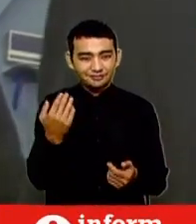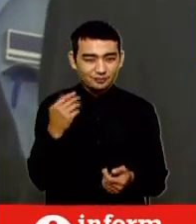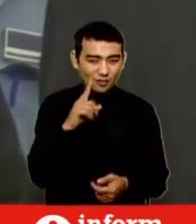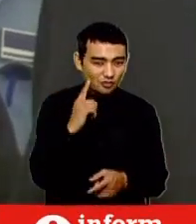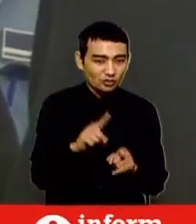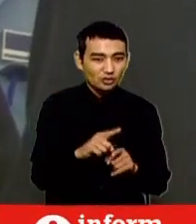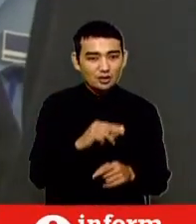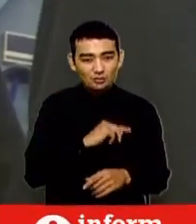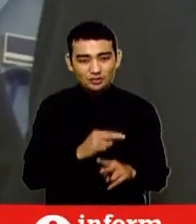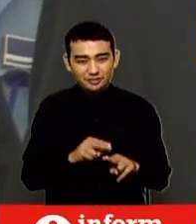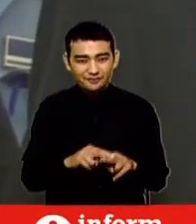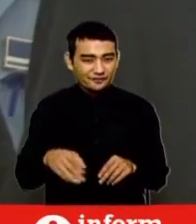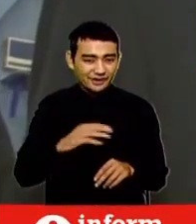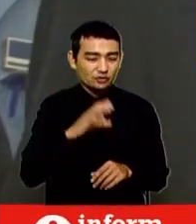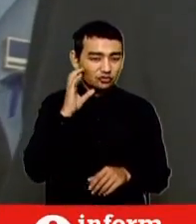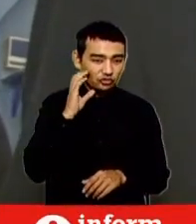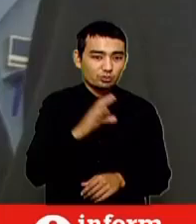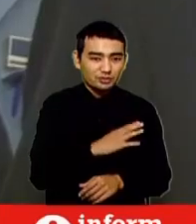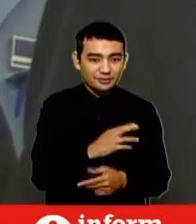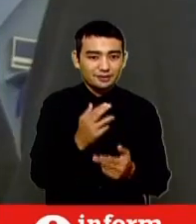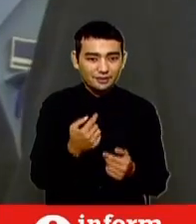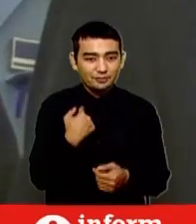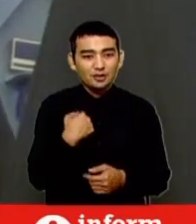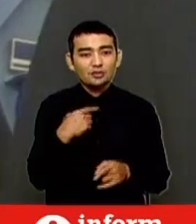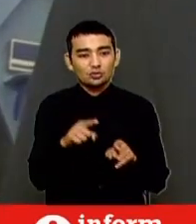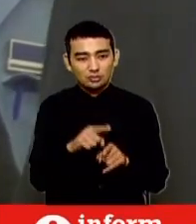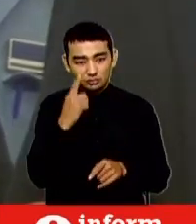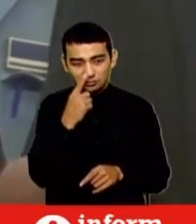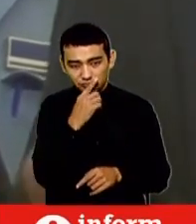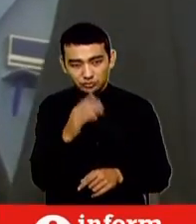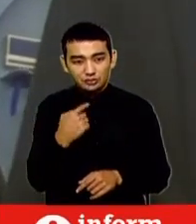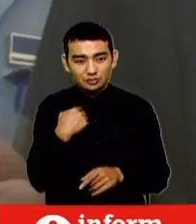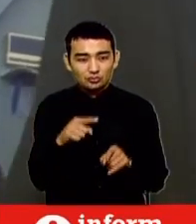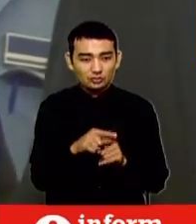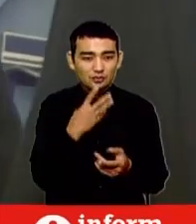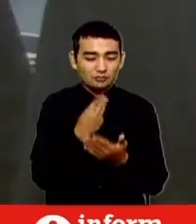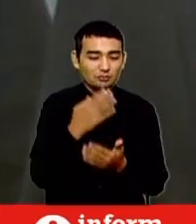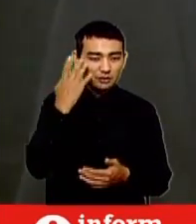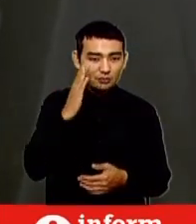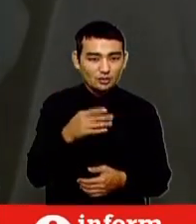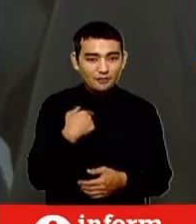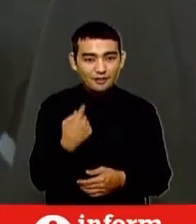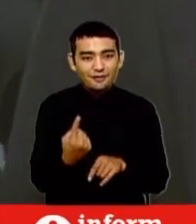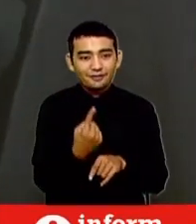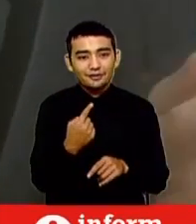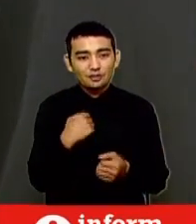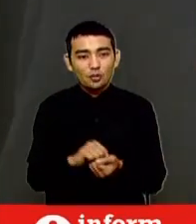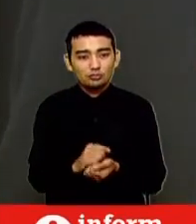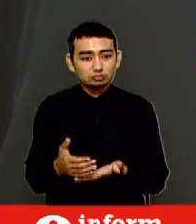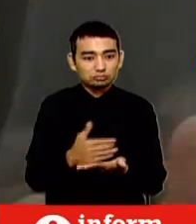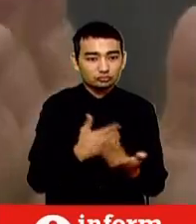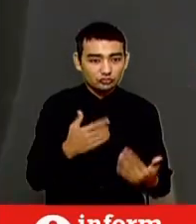да барлықтарымыз тыңдадық. Енді біздің де көзқарасымыз болады ғой. Менікі бірақ нәрсені қағазым жинап алғаннан кейін мен айтамын,